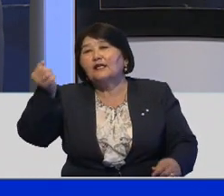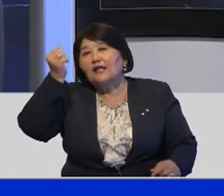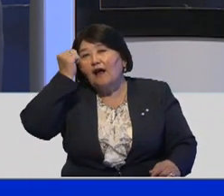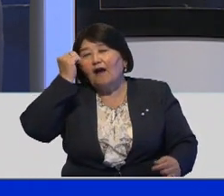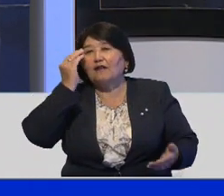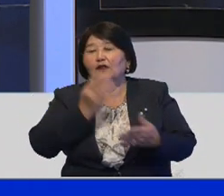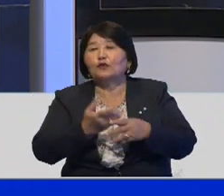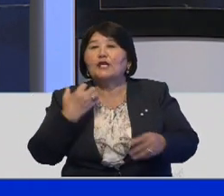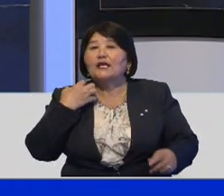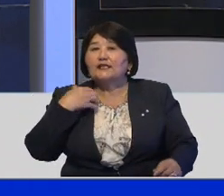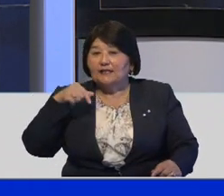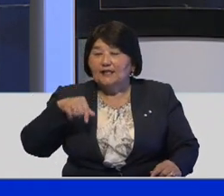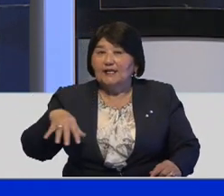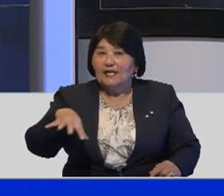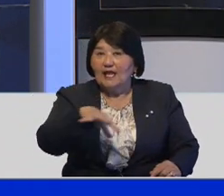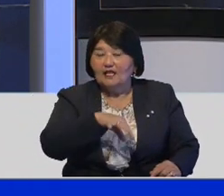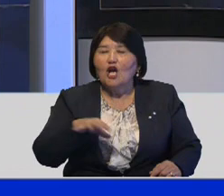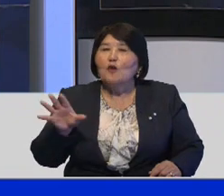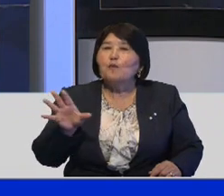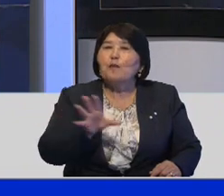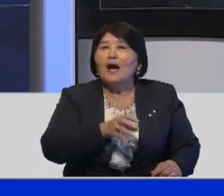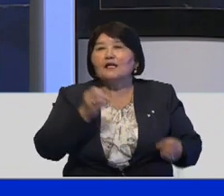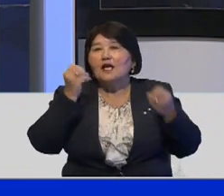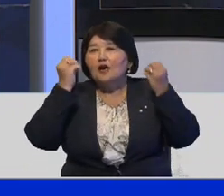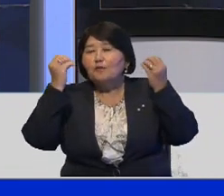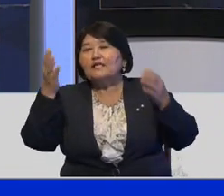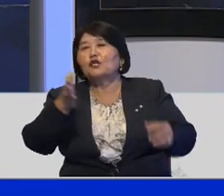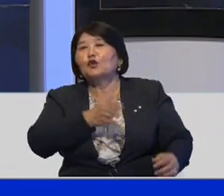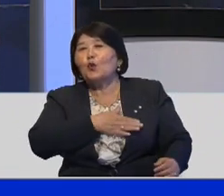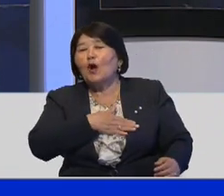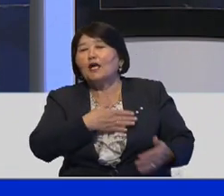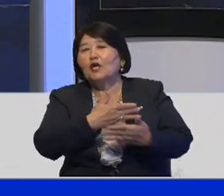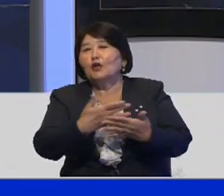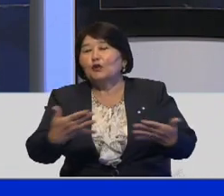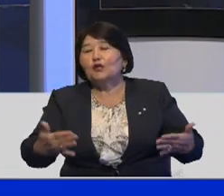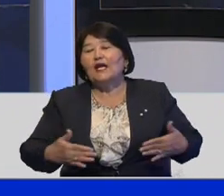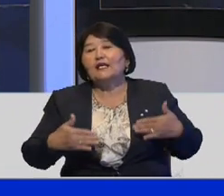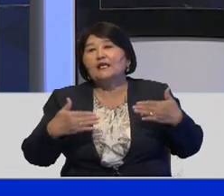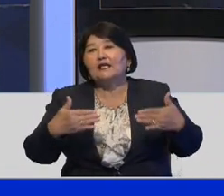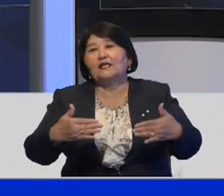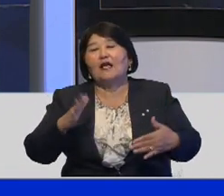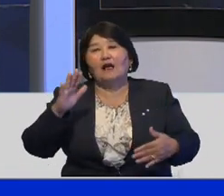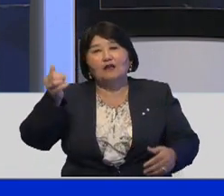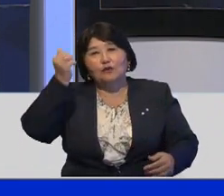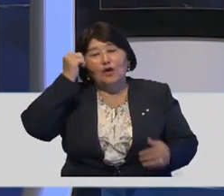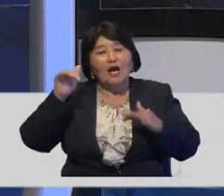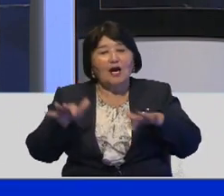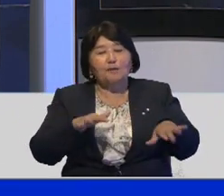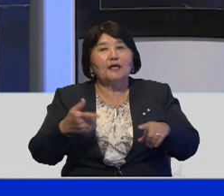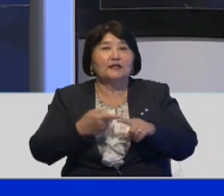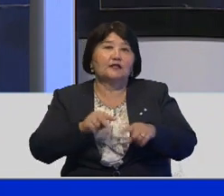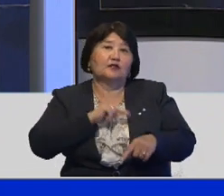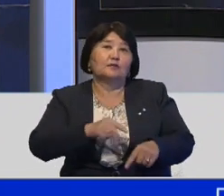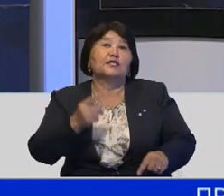тарихқа осы Сыр еліндегі барлық мәдени рухани дүниелерді кейінге қалдыру мақсатында жасап жатқан бір шаралардың